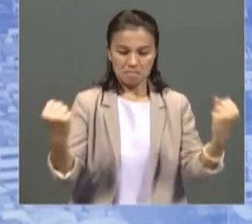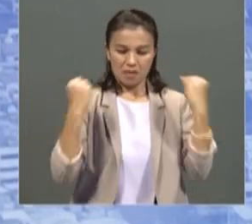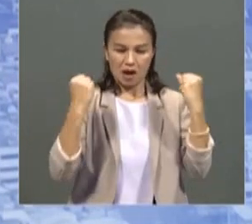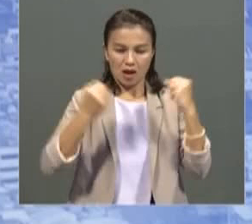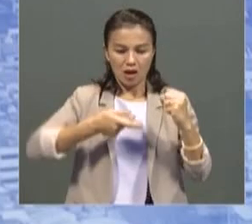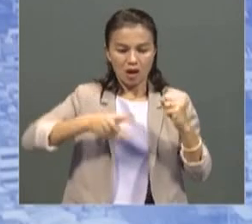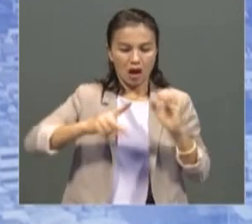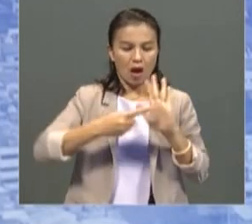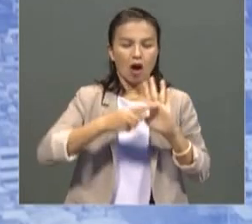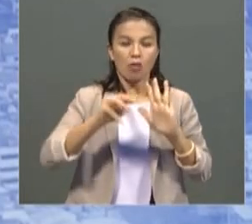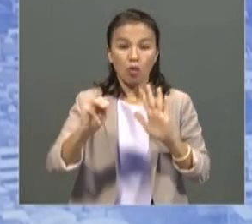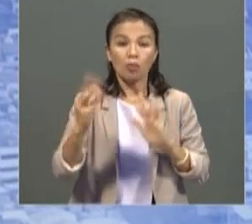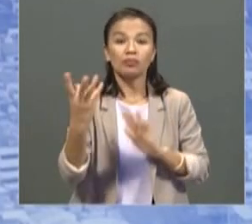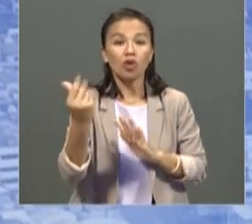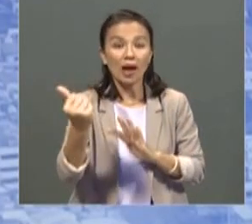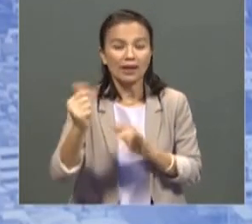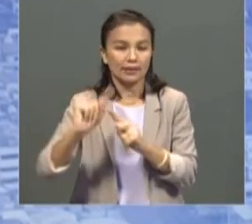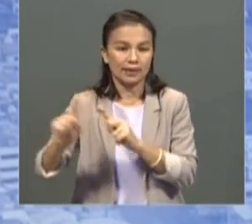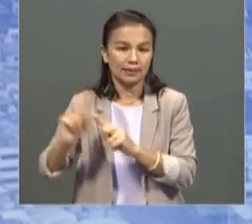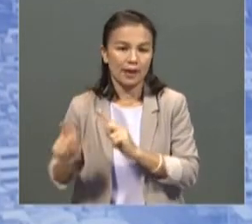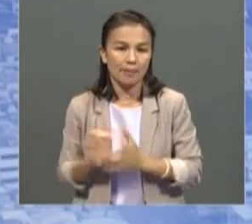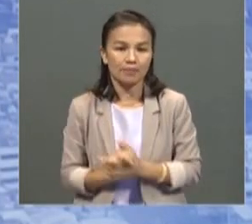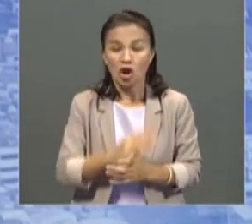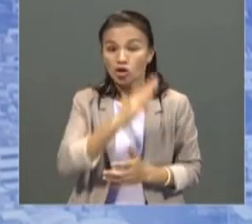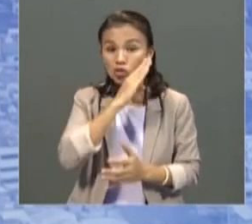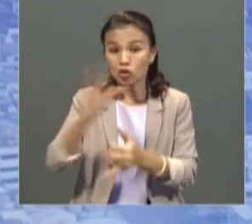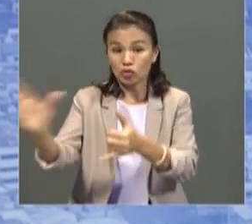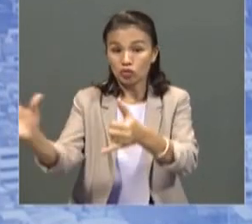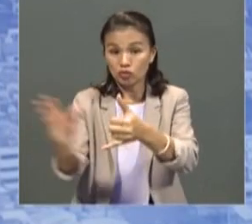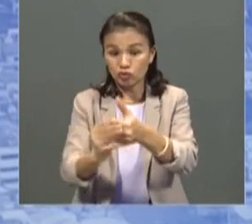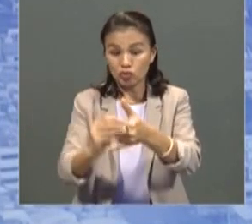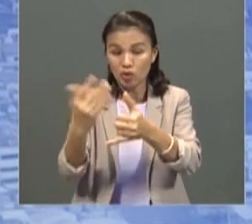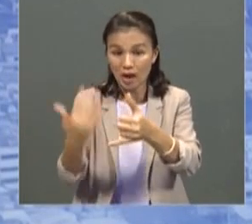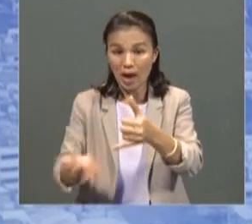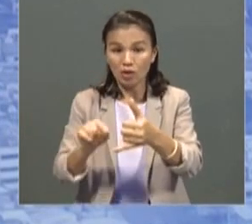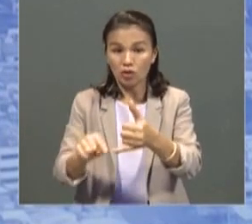နားမလည်သေးတာတွေရှိပါတယ်အဘိလို့လဲဆိုတော့အချက်လက်တွေအများကြီးရှိတ